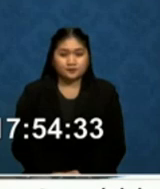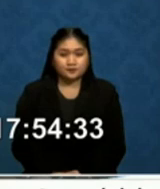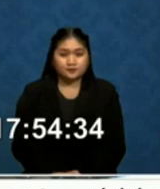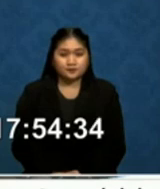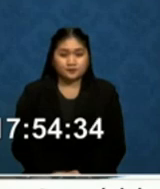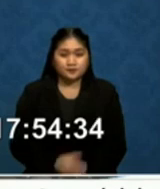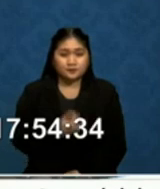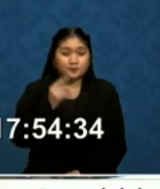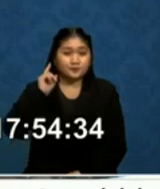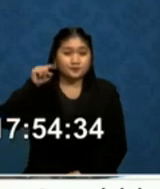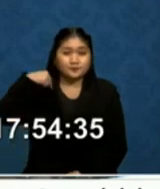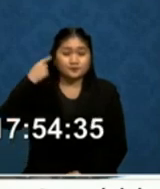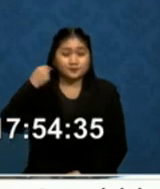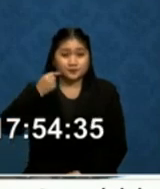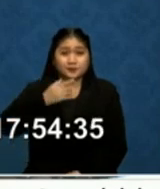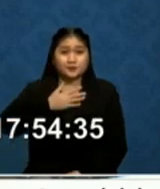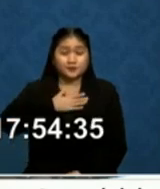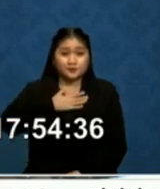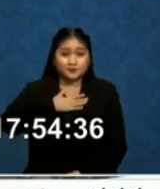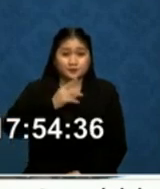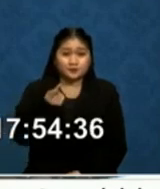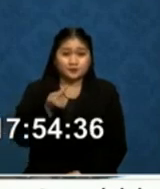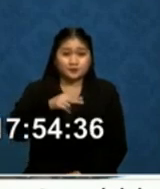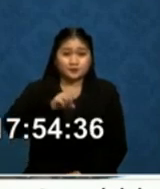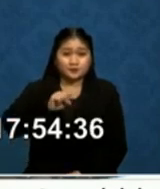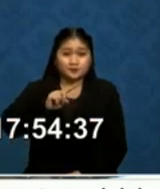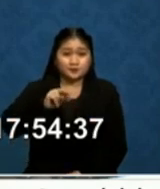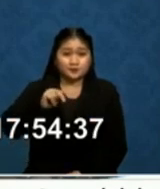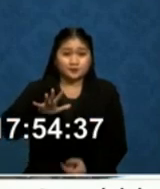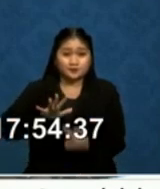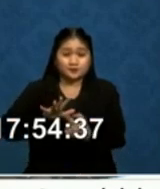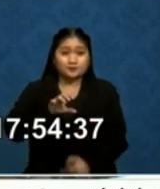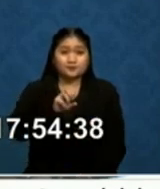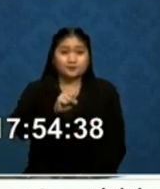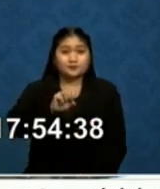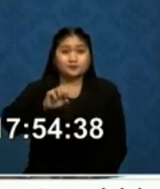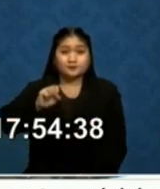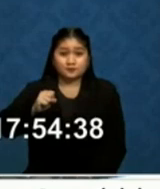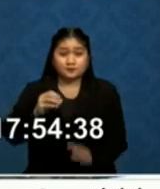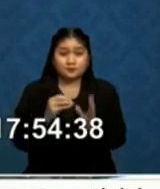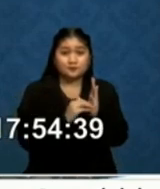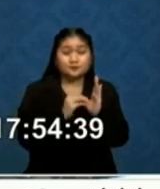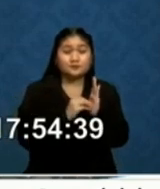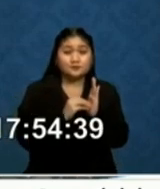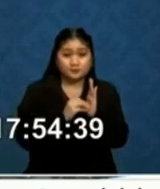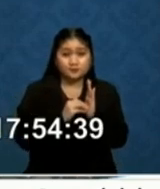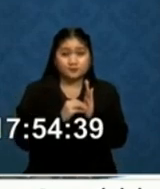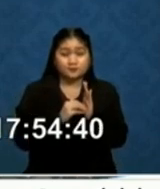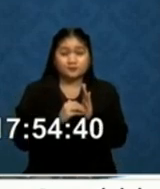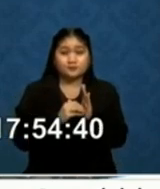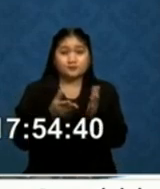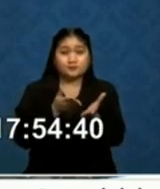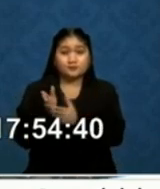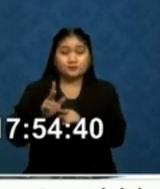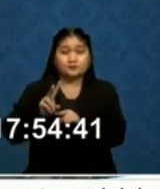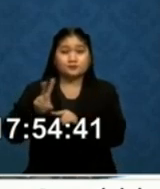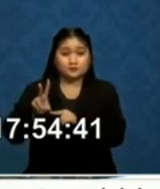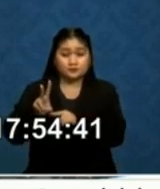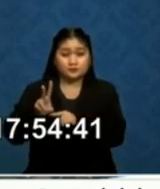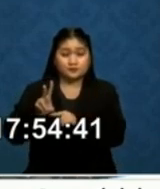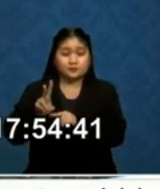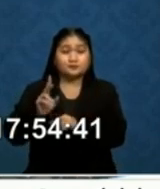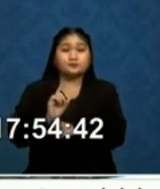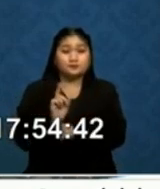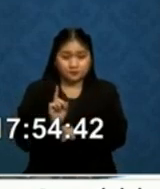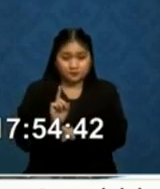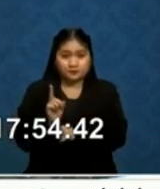เรียนท่านประธานที่เคารพค่ะดิฉันทิศนาชุนวันส.ส.แบบแบ่งเขตกรุงเทพมหานครเขต2ปทุมวันสาท